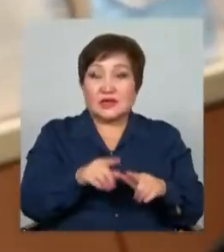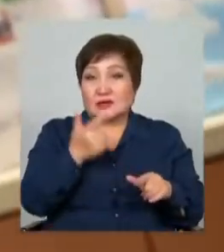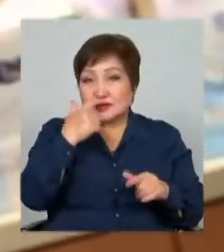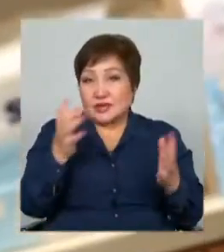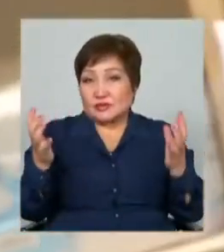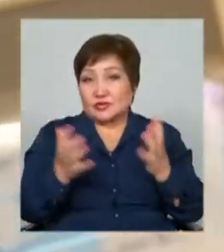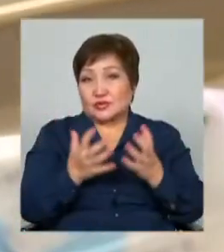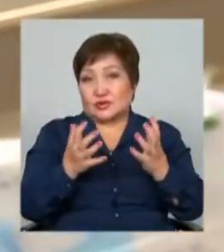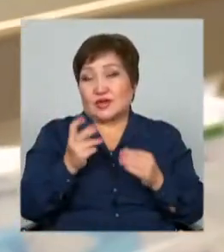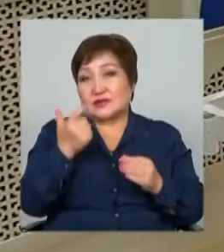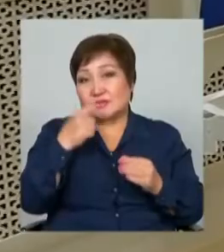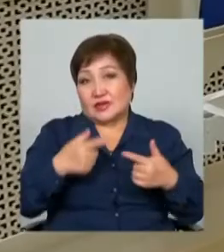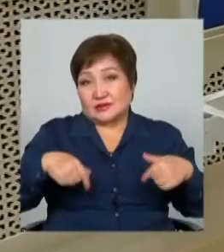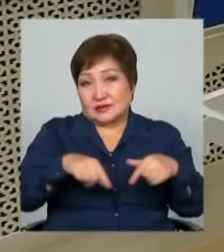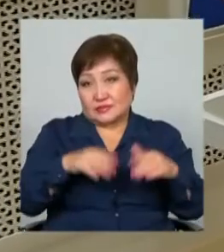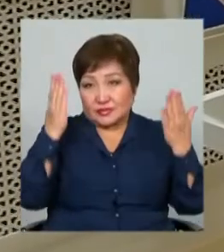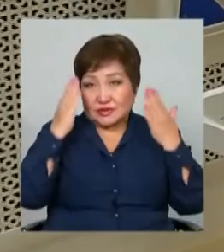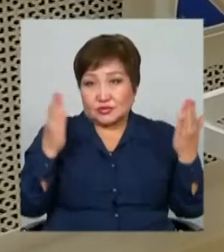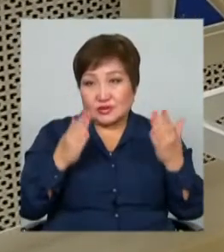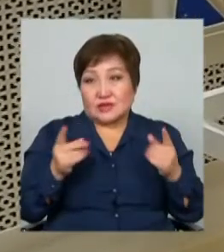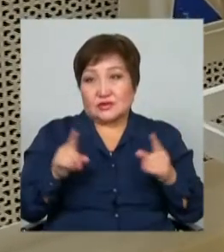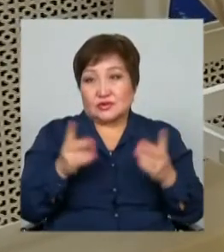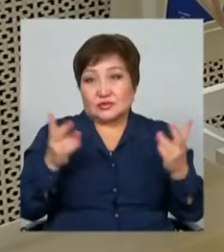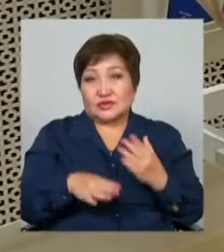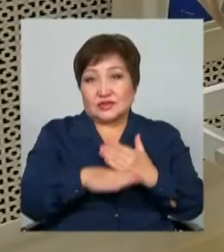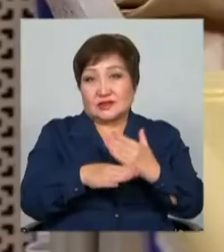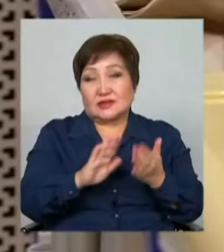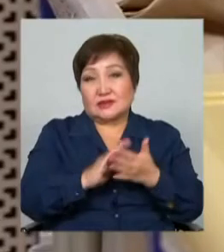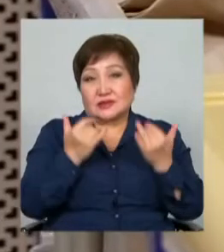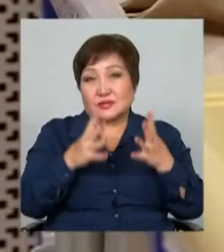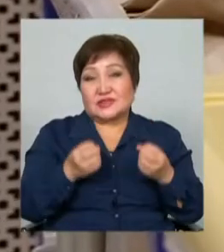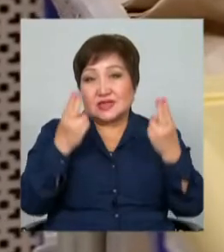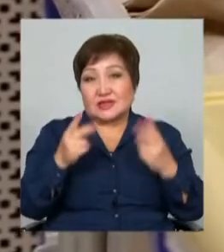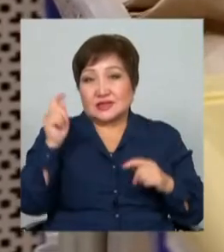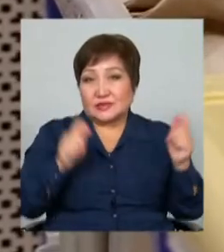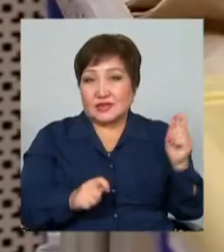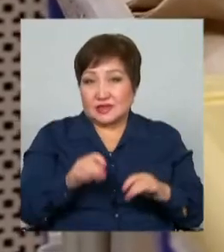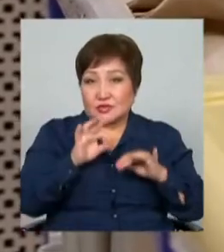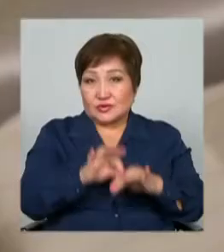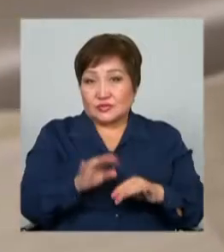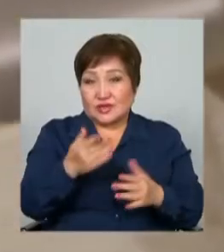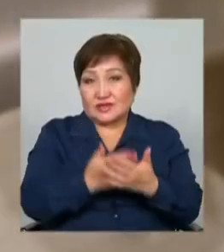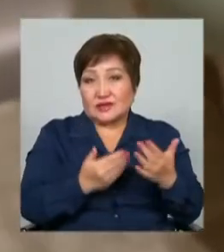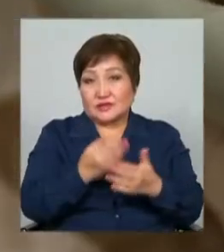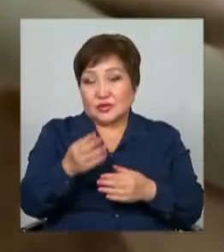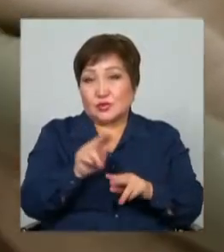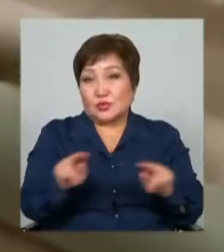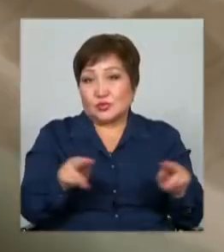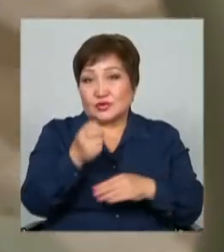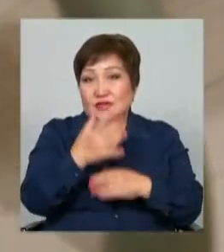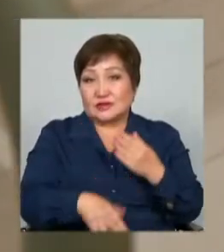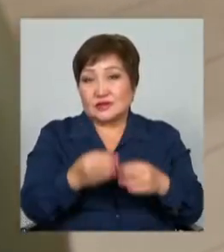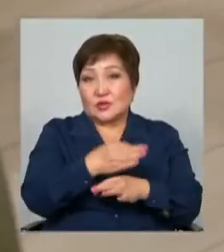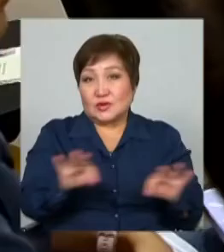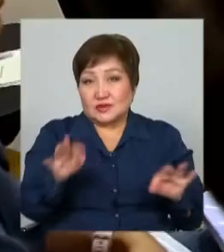білмейді. Сол үшін қамқор жандарға арналған арнайы семинарлар өтпек. Айта кетейік, мұндай кеңес беру және оқыту орталықтары тәуелсіз